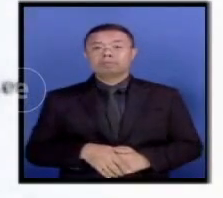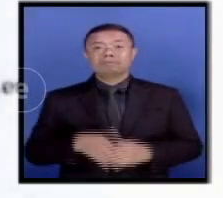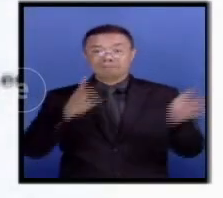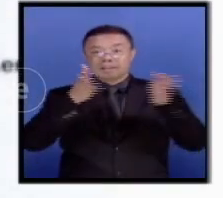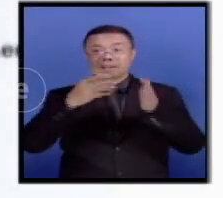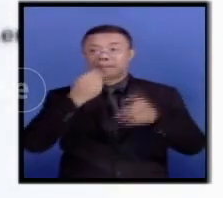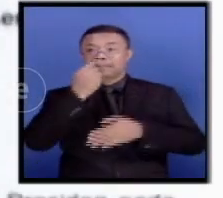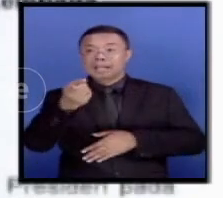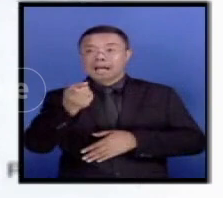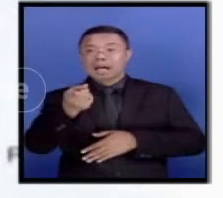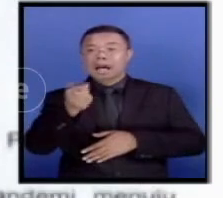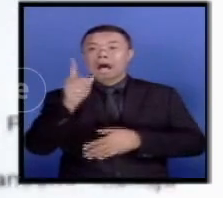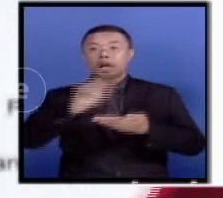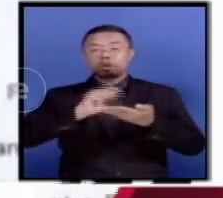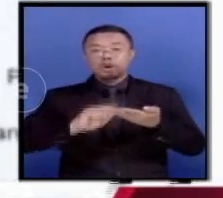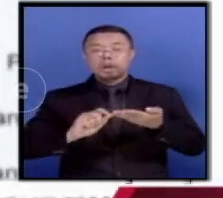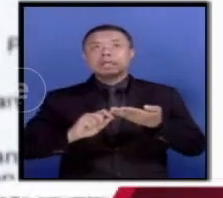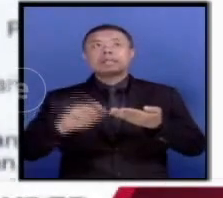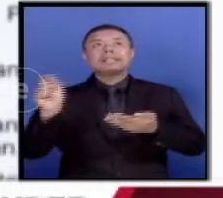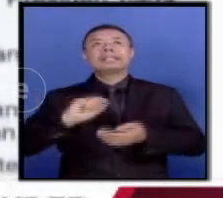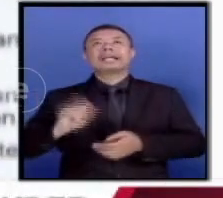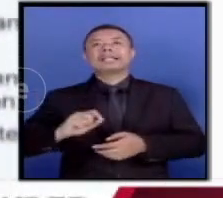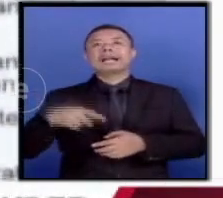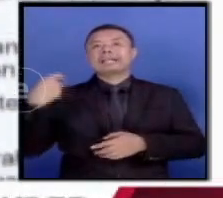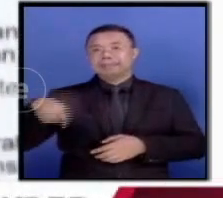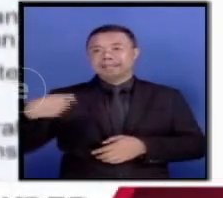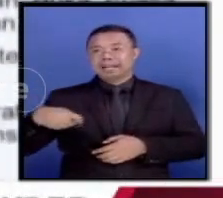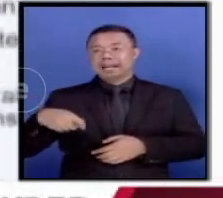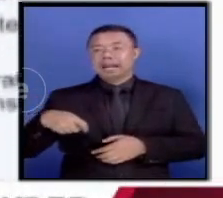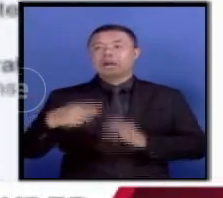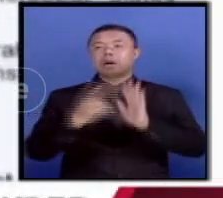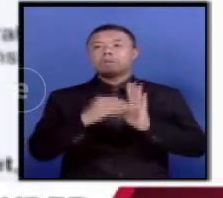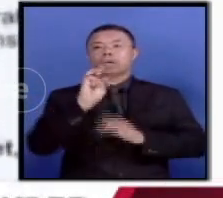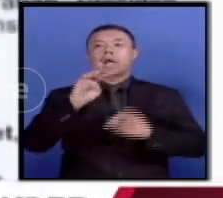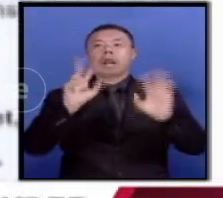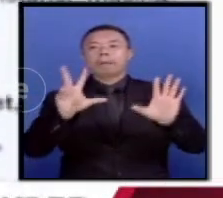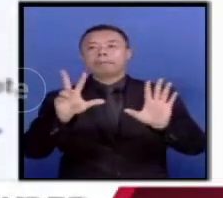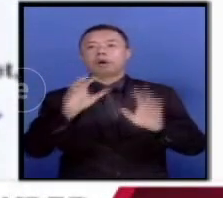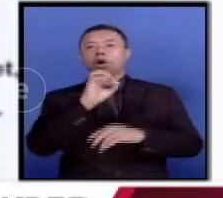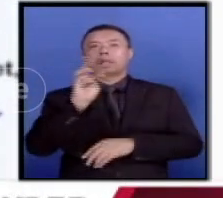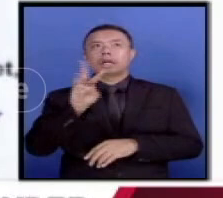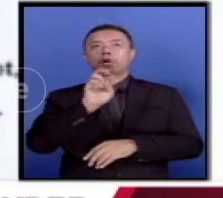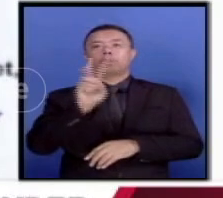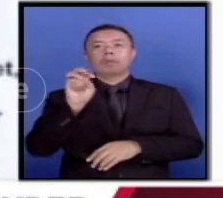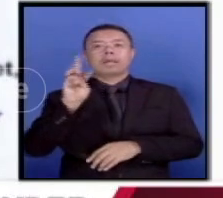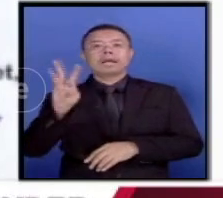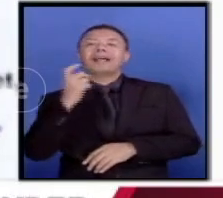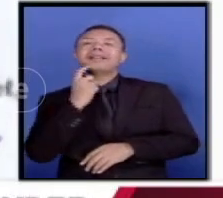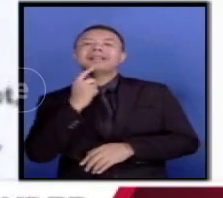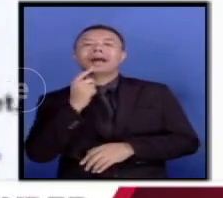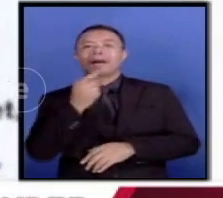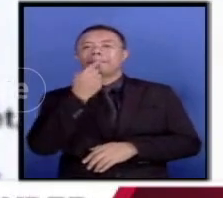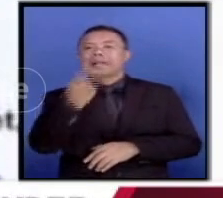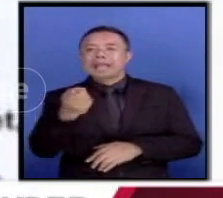Arahan tersebut tertuang dalam Surat Sekretaris Kabinet Nomor 38 Seskap DKK 03/2023 tentang